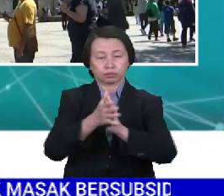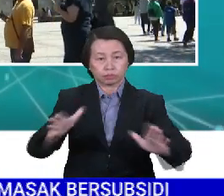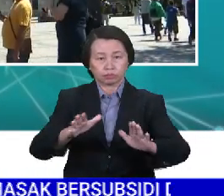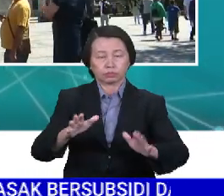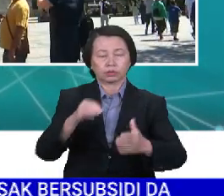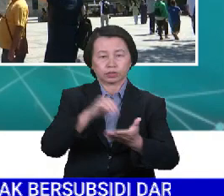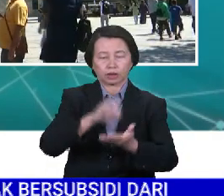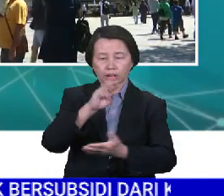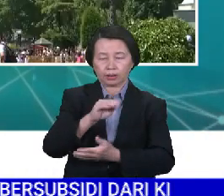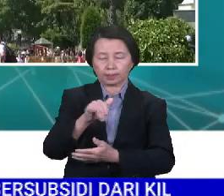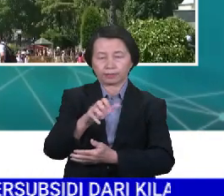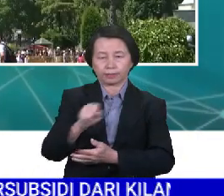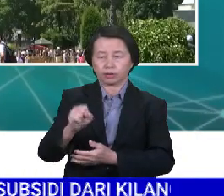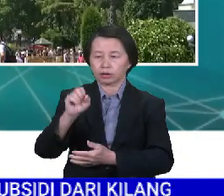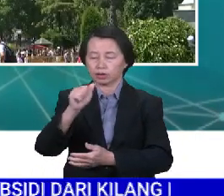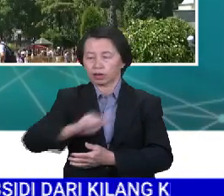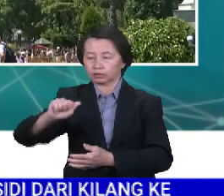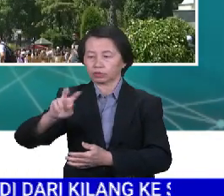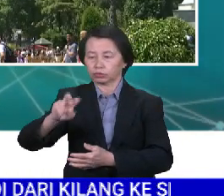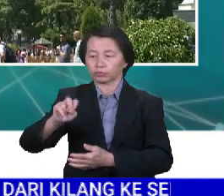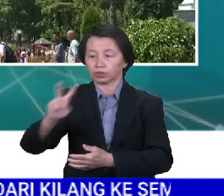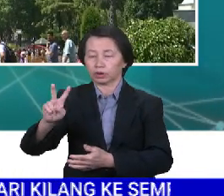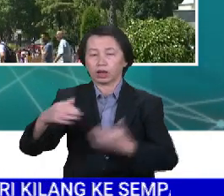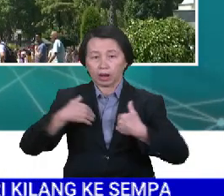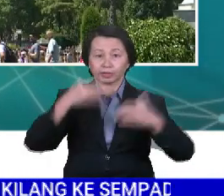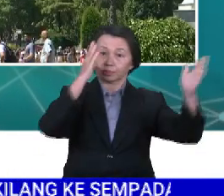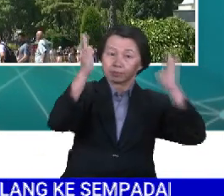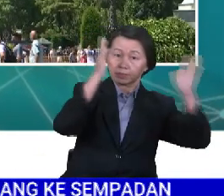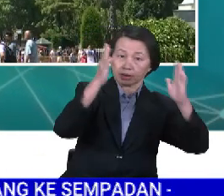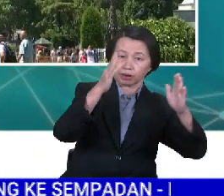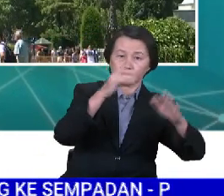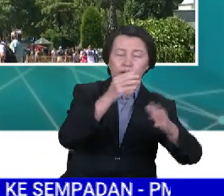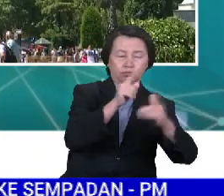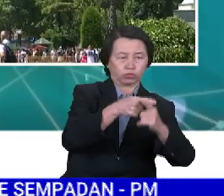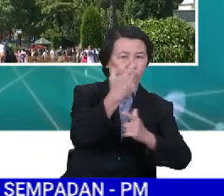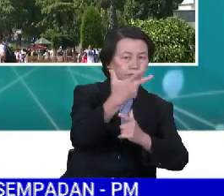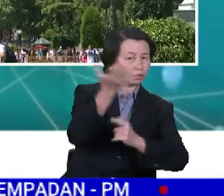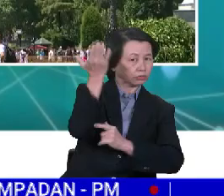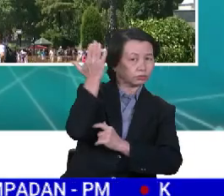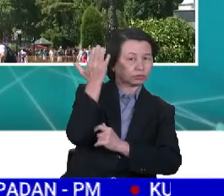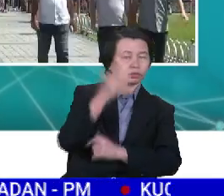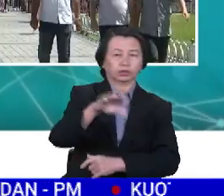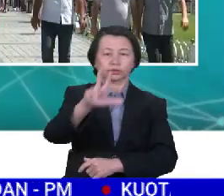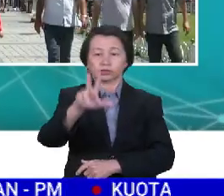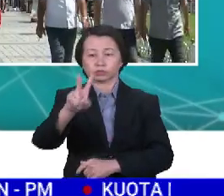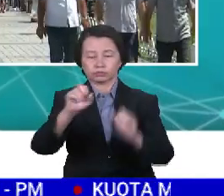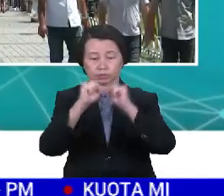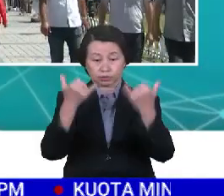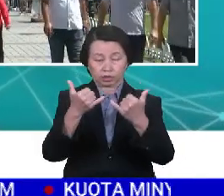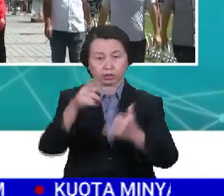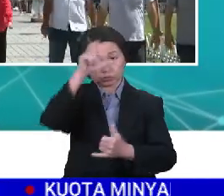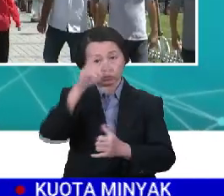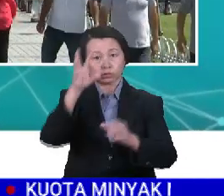kebangsaan NATSEC Asia 2022 yang diadakan di Malaysia pada Mac lalu. Sebanyak 32 syarikat Turki